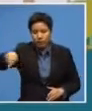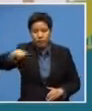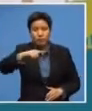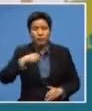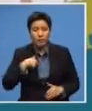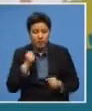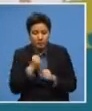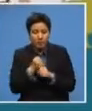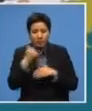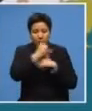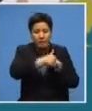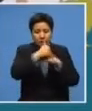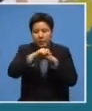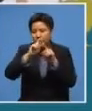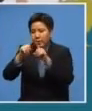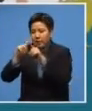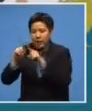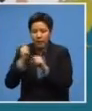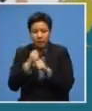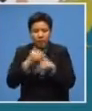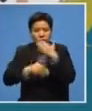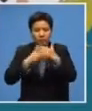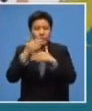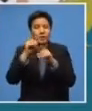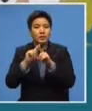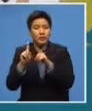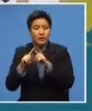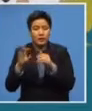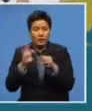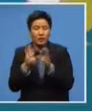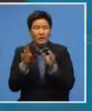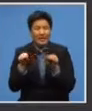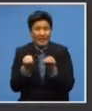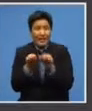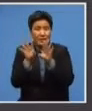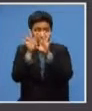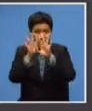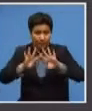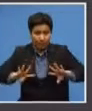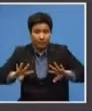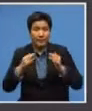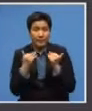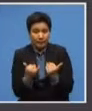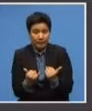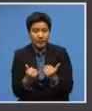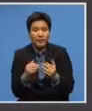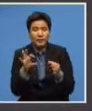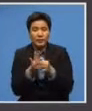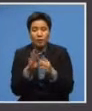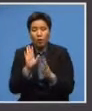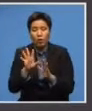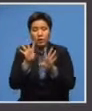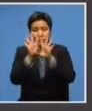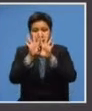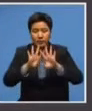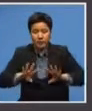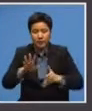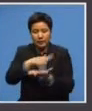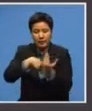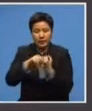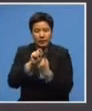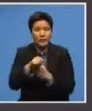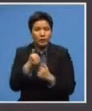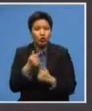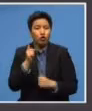ให้ความสัมพันธ์ระหว่างประเทศมันดีขึ้นทำยังไงที่เราจะก้าวไปสู่การประชาคมอาเซียนแล้วก็ประชาคมเศรษฐกิจอาเซียนนะ